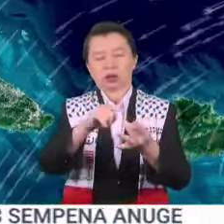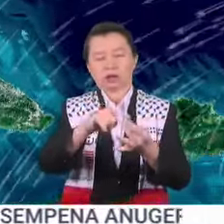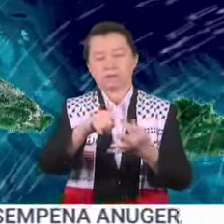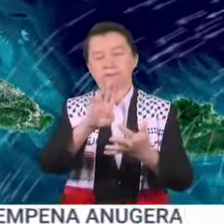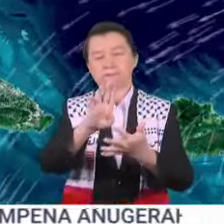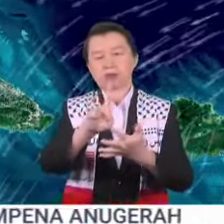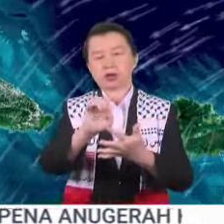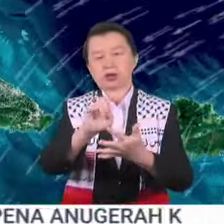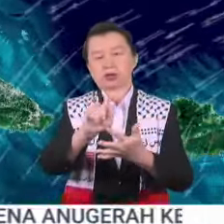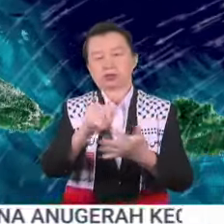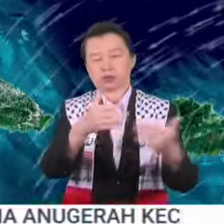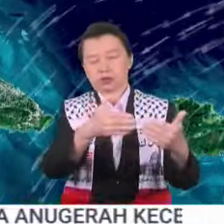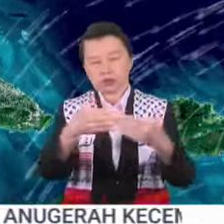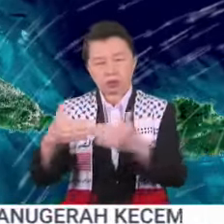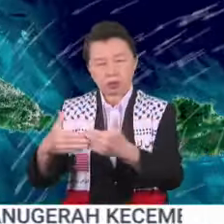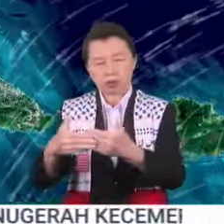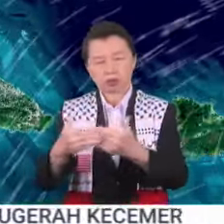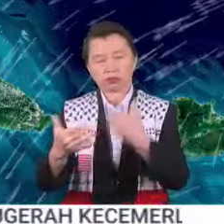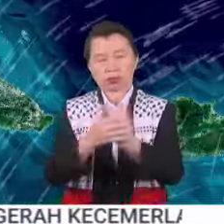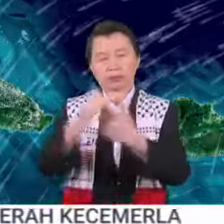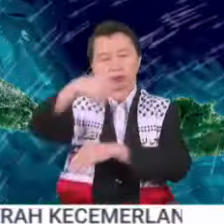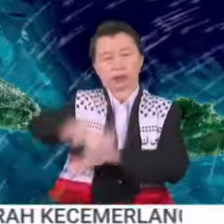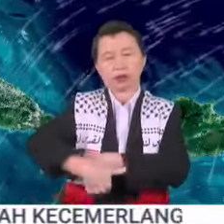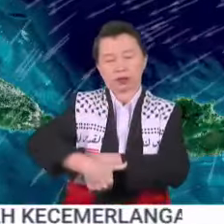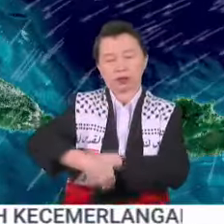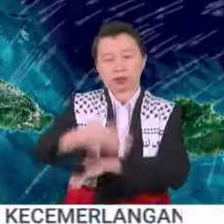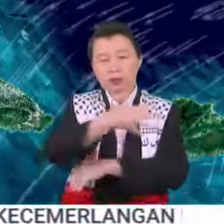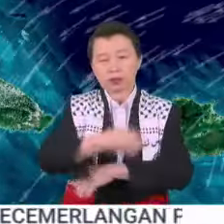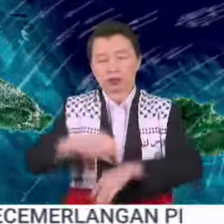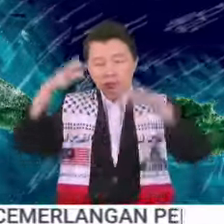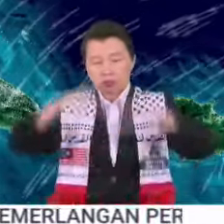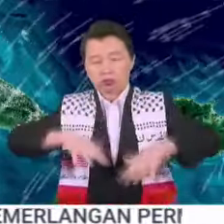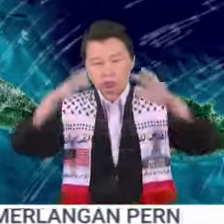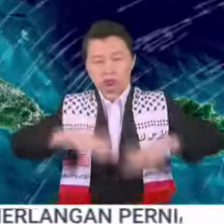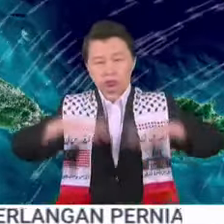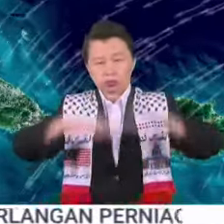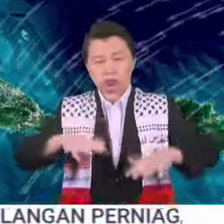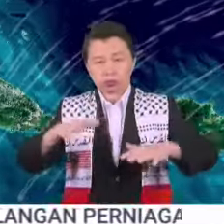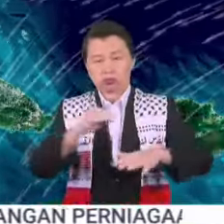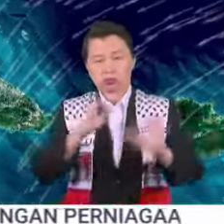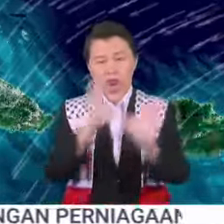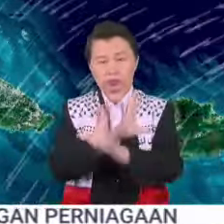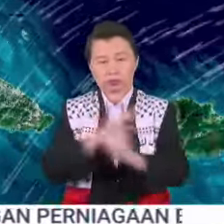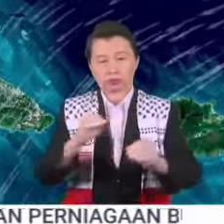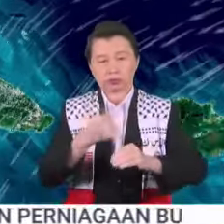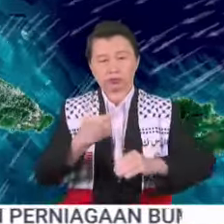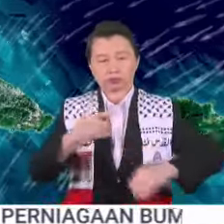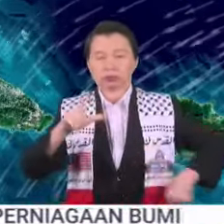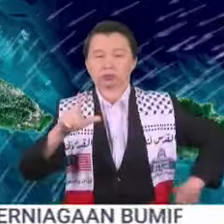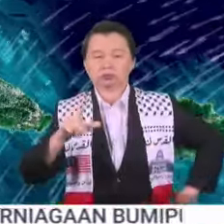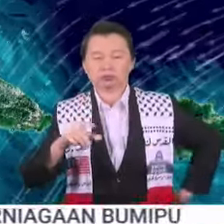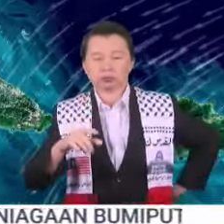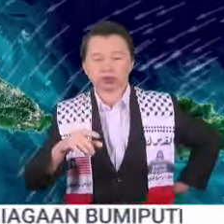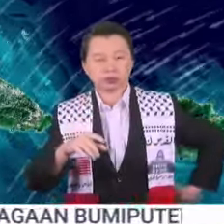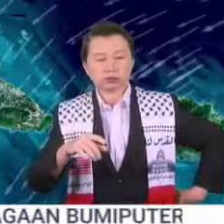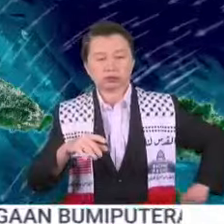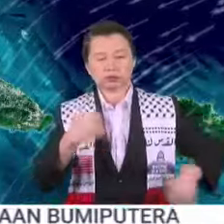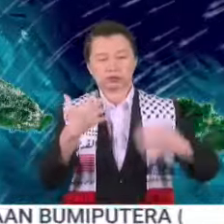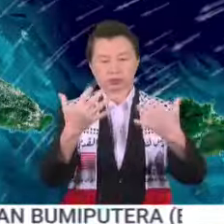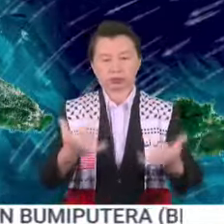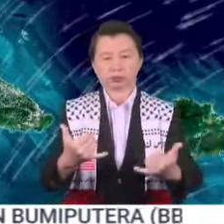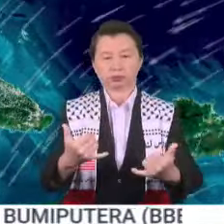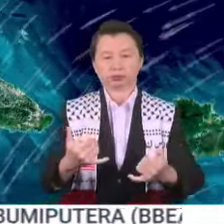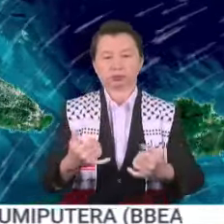ini boleh berlanjutan sehingga ke malam nanti, manakala hujan yang berlaku di utara negeri Sarawak iaitu di bahagian Limbang dan juga Miri, pada ketika